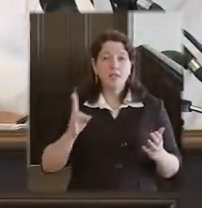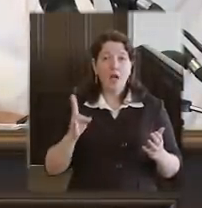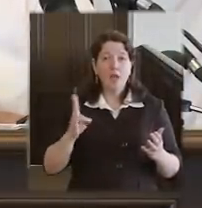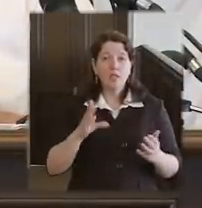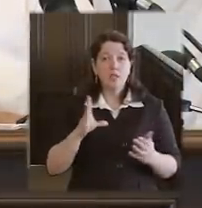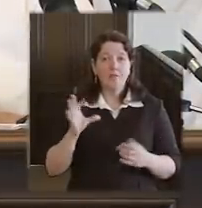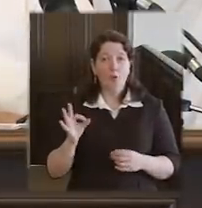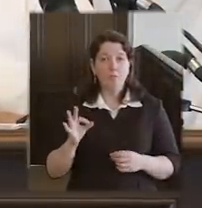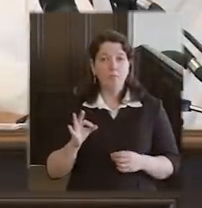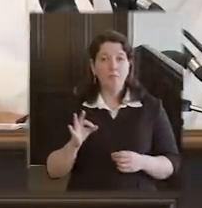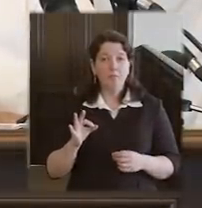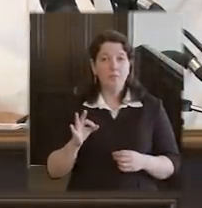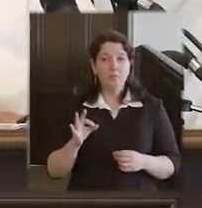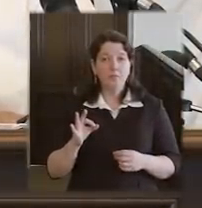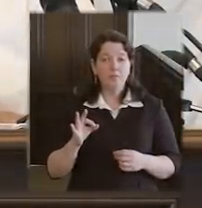христианство,